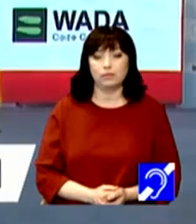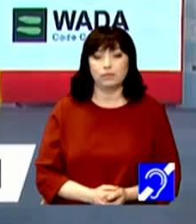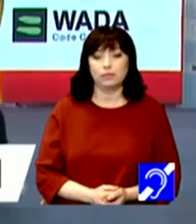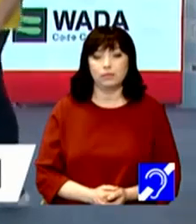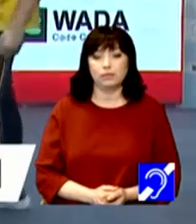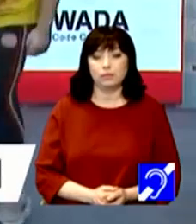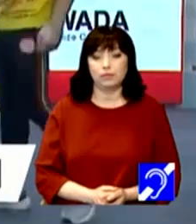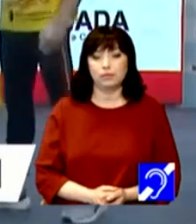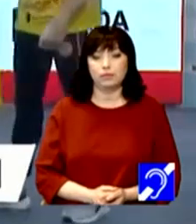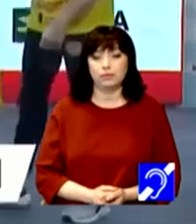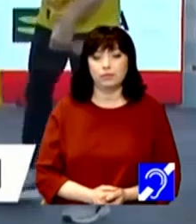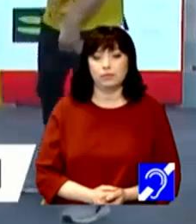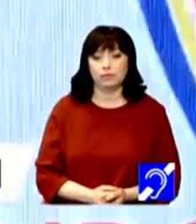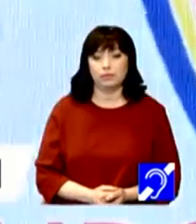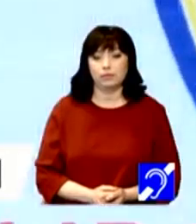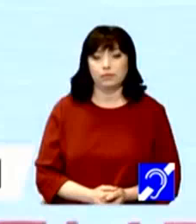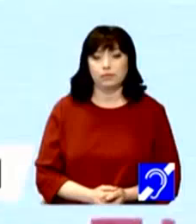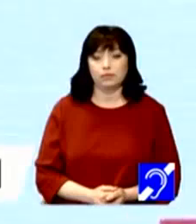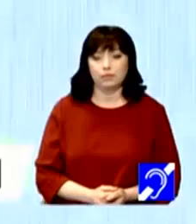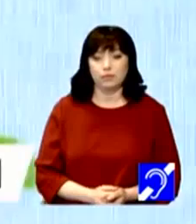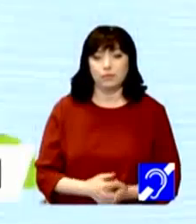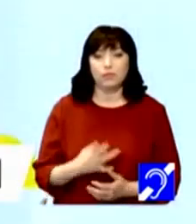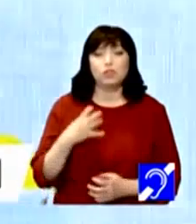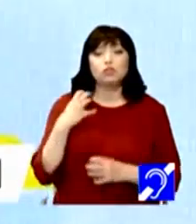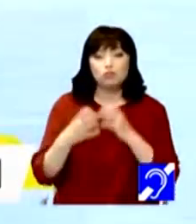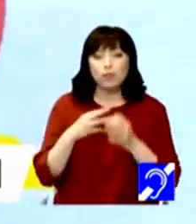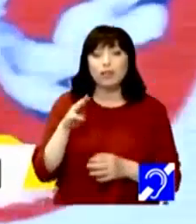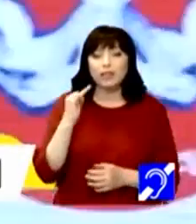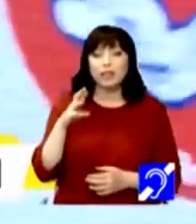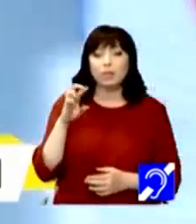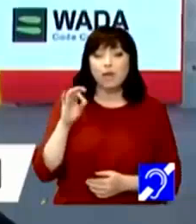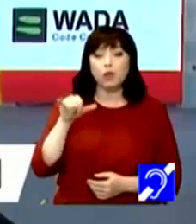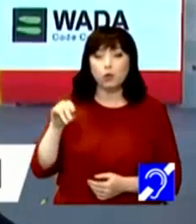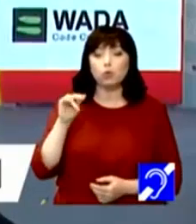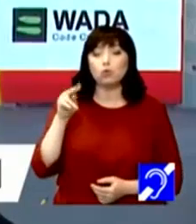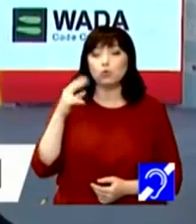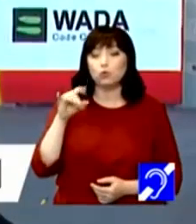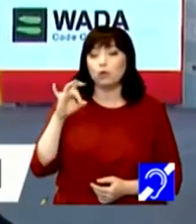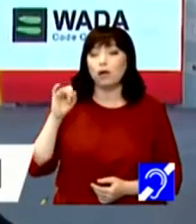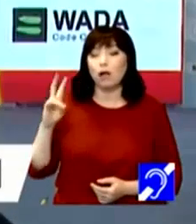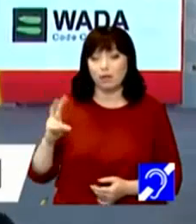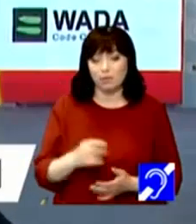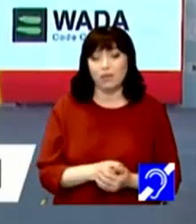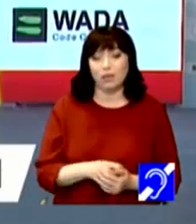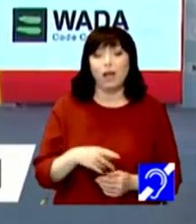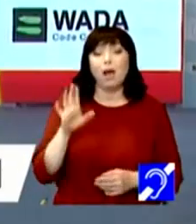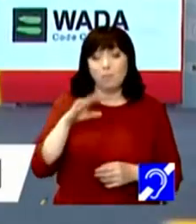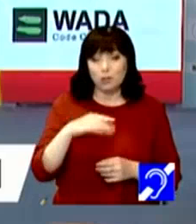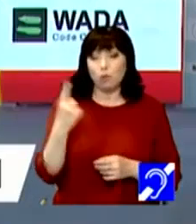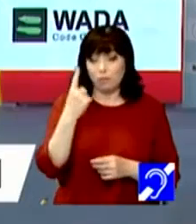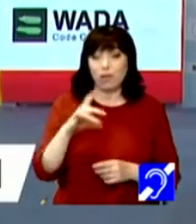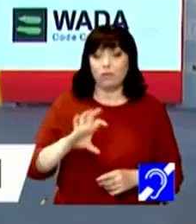And after the second elbow, and the champion is Tiberiu Turcan from Moldova. Pe prima treaptă a podiumului a urcat